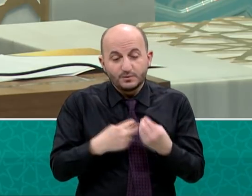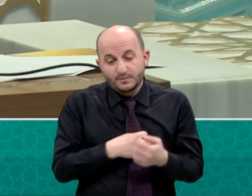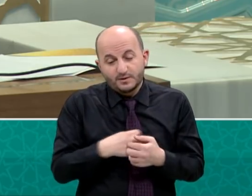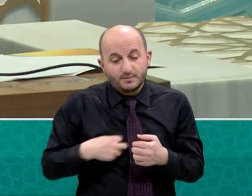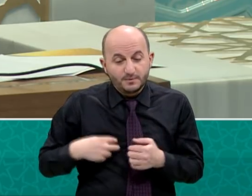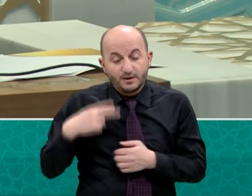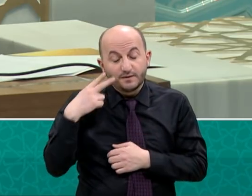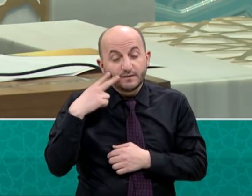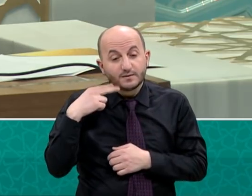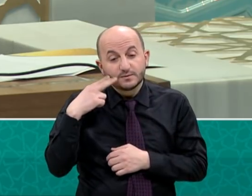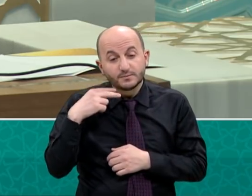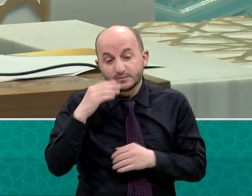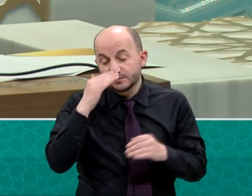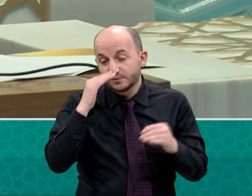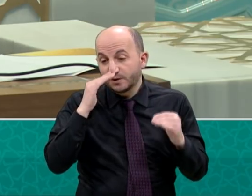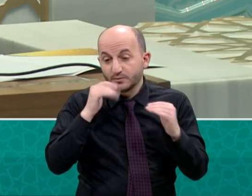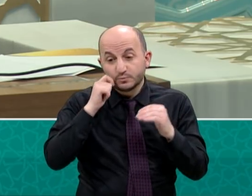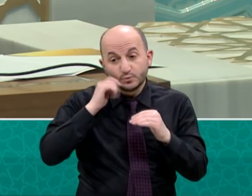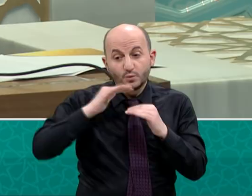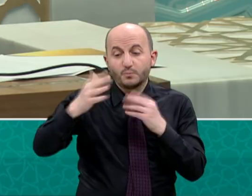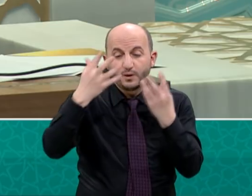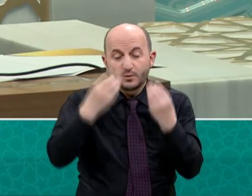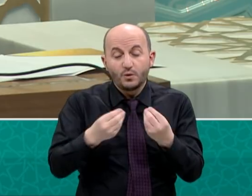Resulullah'a ümmet olma vaadimize